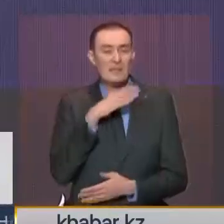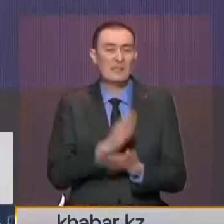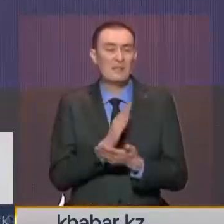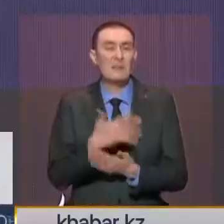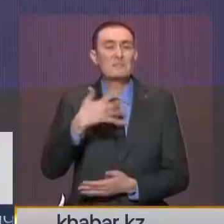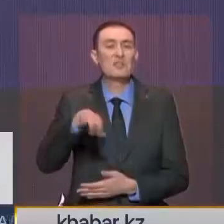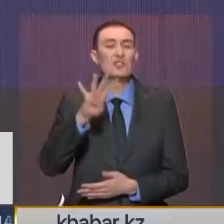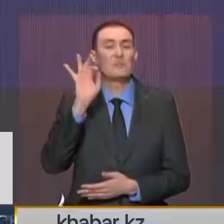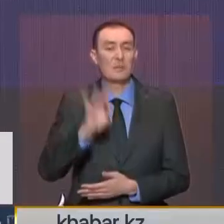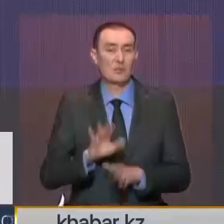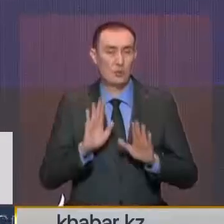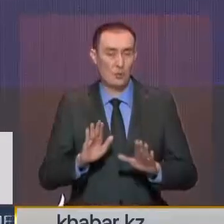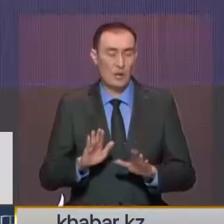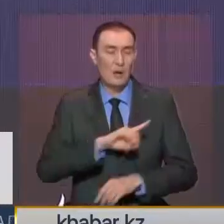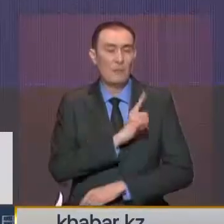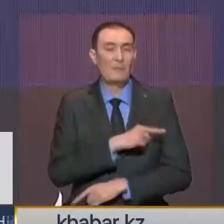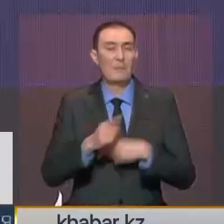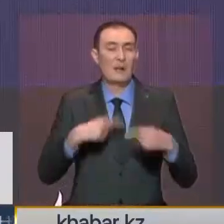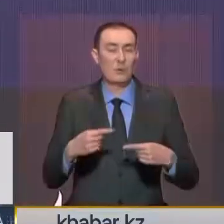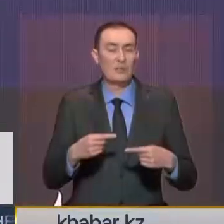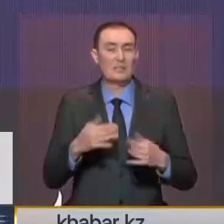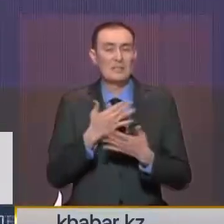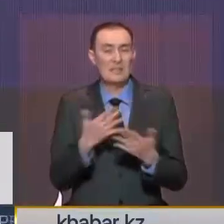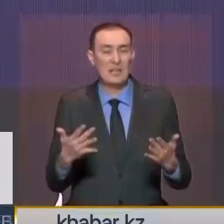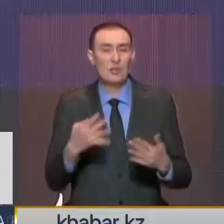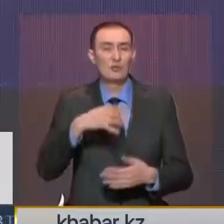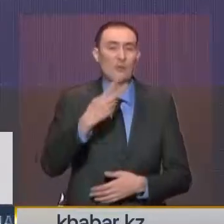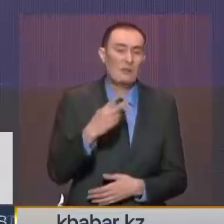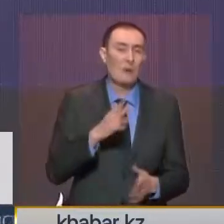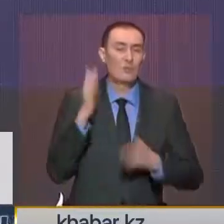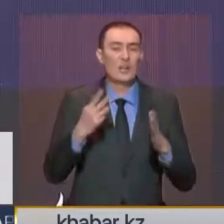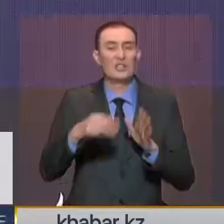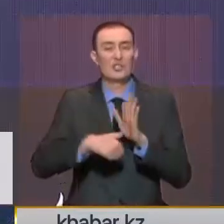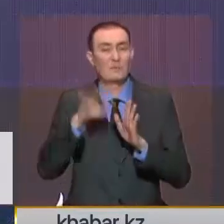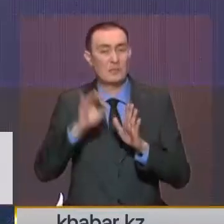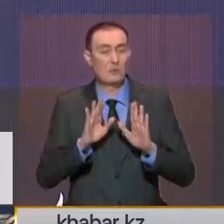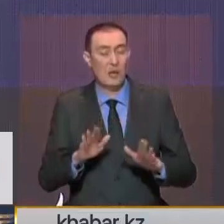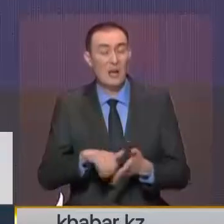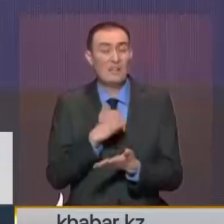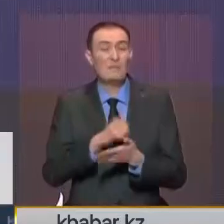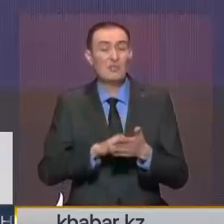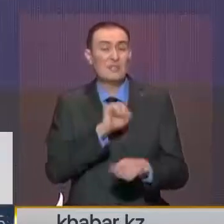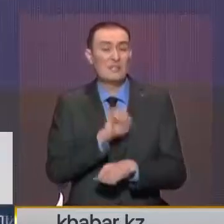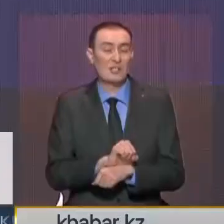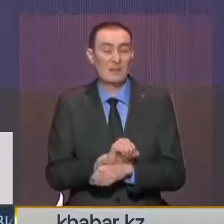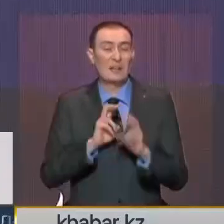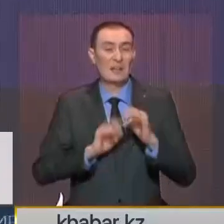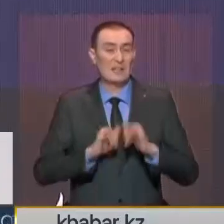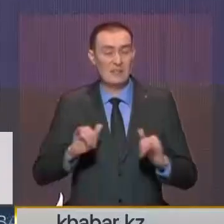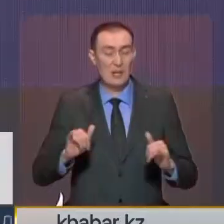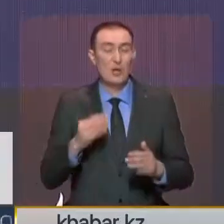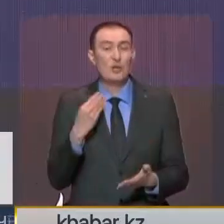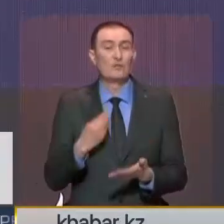составляет 54%, производство макаронных изделий – 42%, муки – 36%. Как показал анализ, среди основных факторов, сдерживающих развитие отрасли,